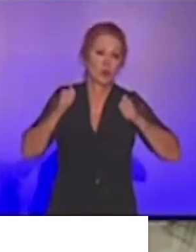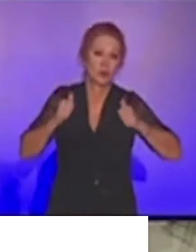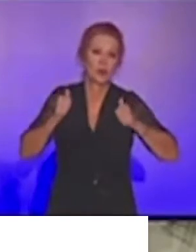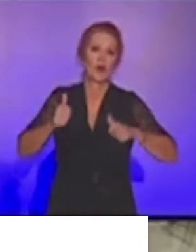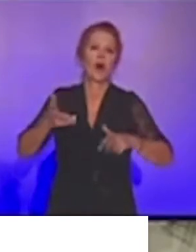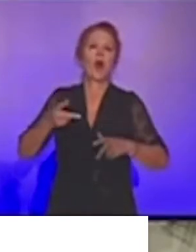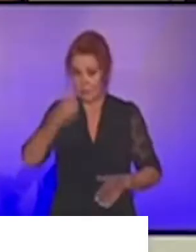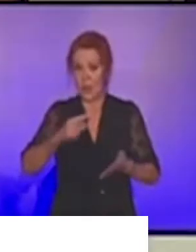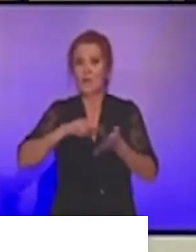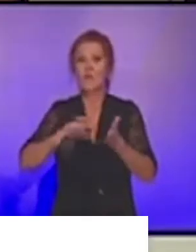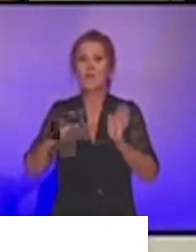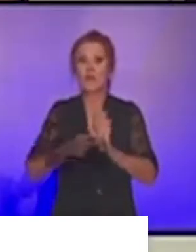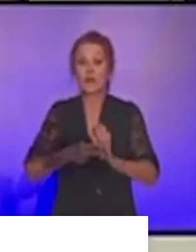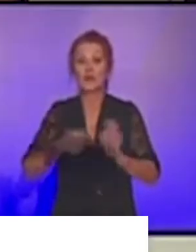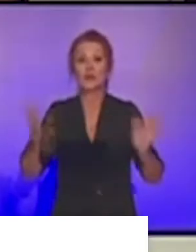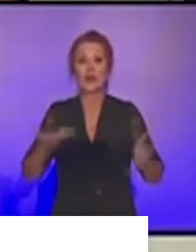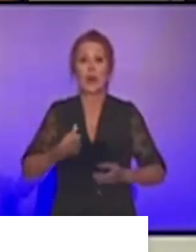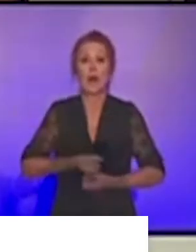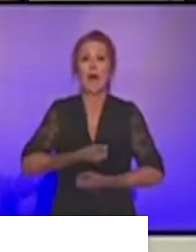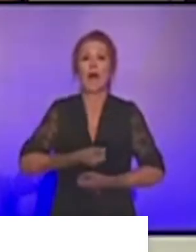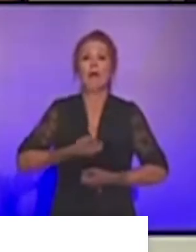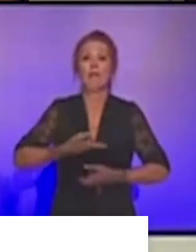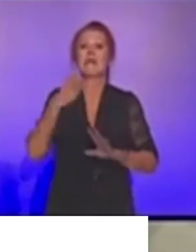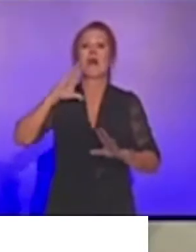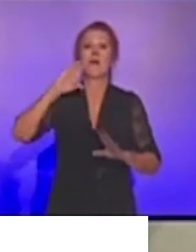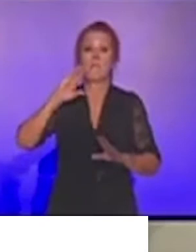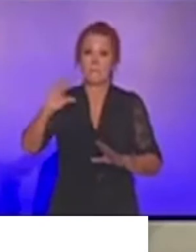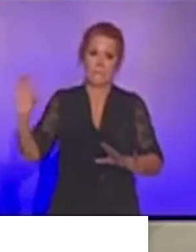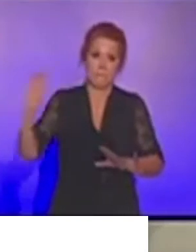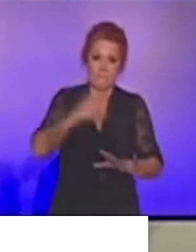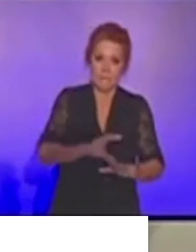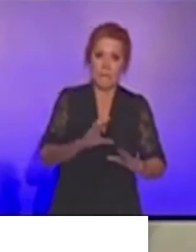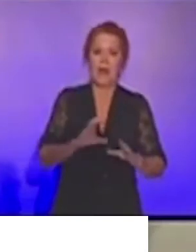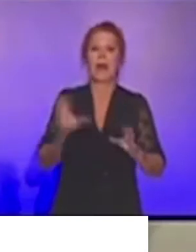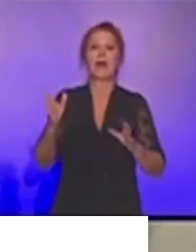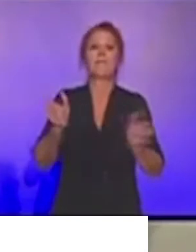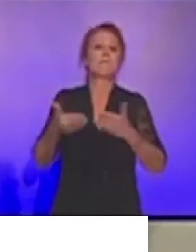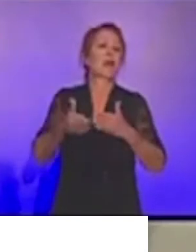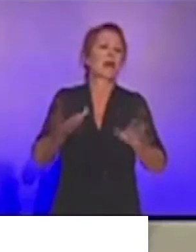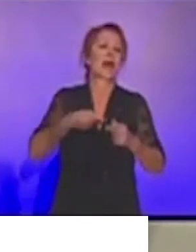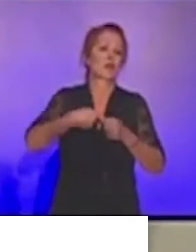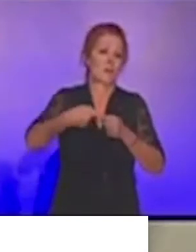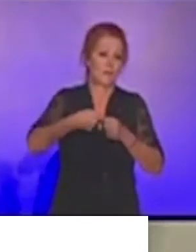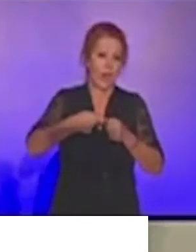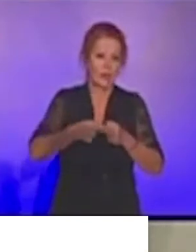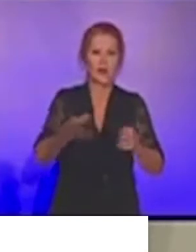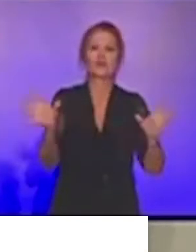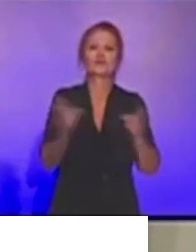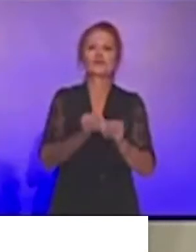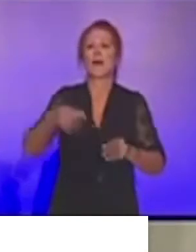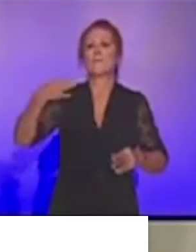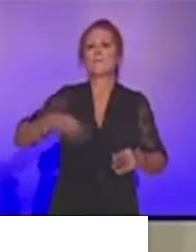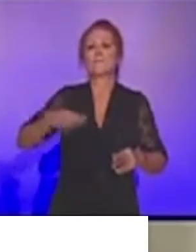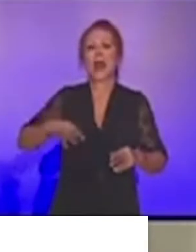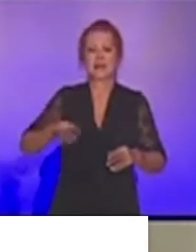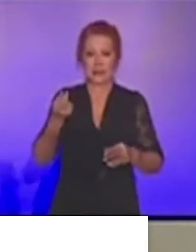και των μεταφορών. Το νέο πακέτο είναι κομμένο και ραμμένο για τους ομίλους της πράσινης οικονομίας,